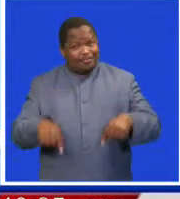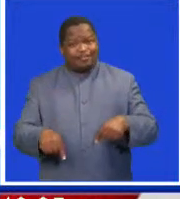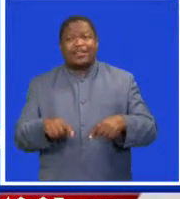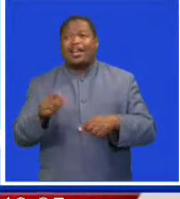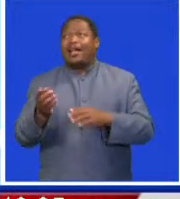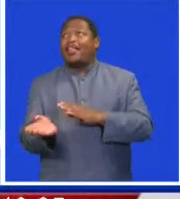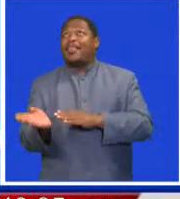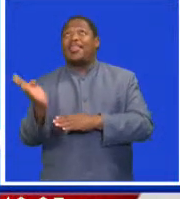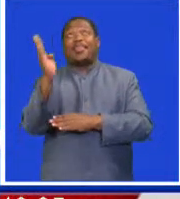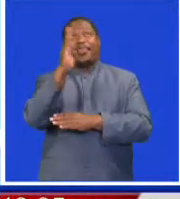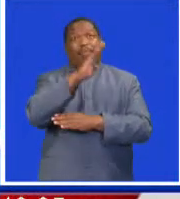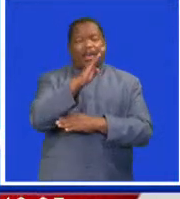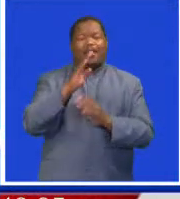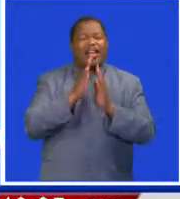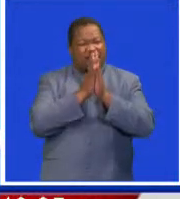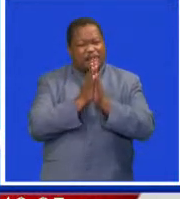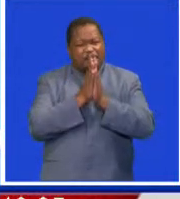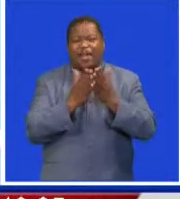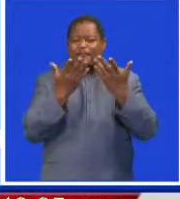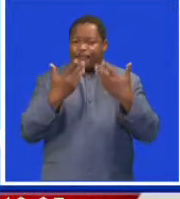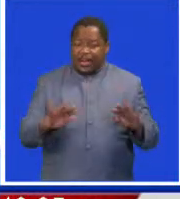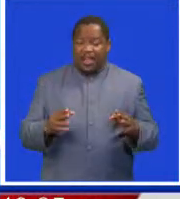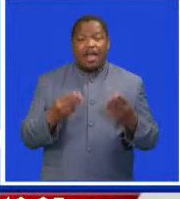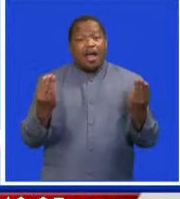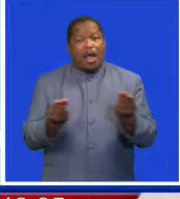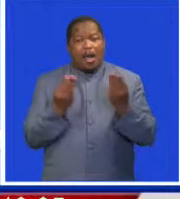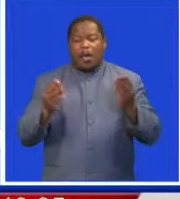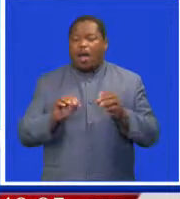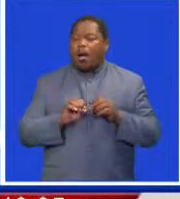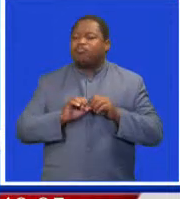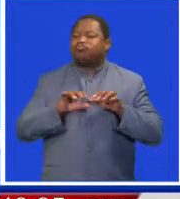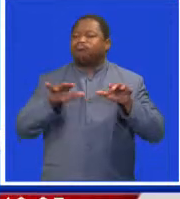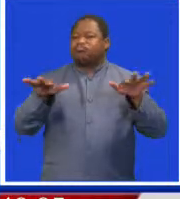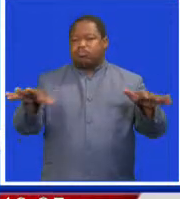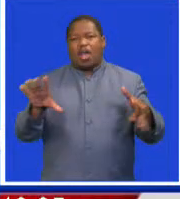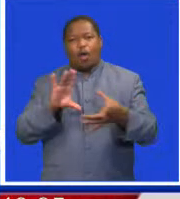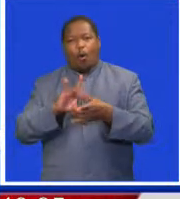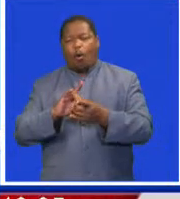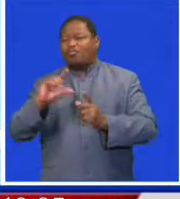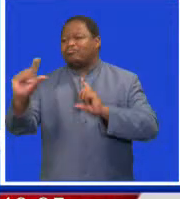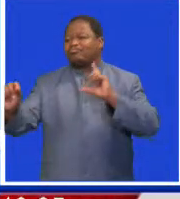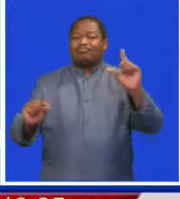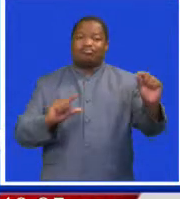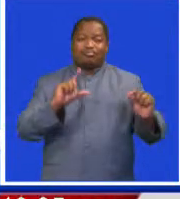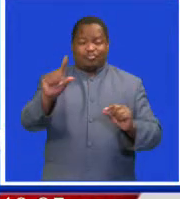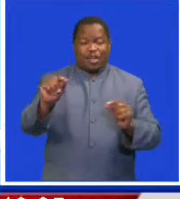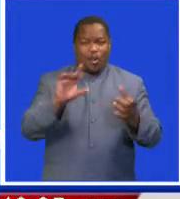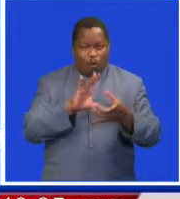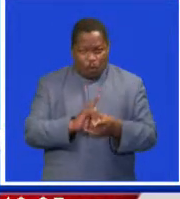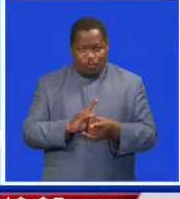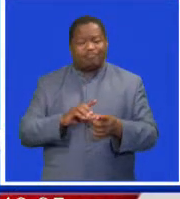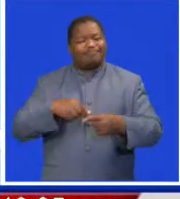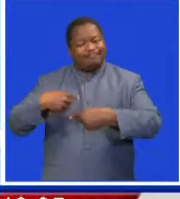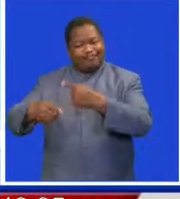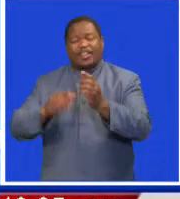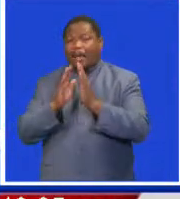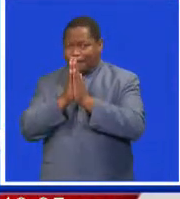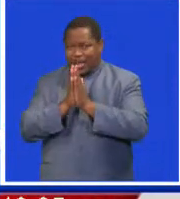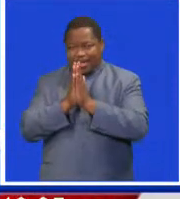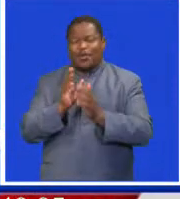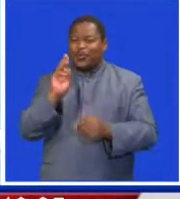nga kona ekaya. Kanzige la bapuma la bapuma bakalpi Uti pata ukubega balitana zelelive. Samuel Siwe, it's back to you.